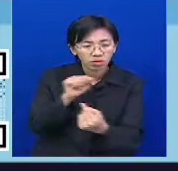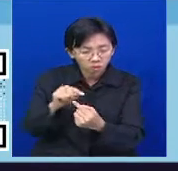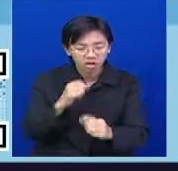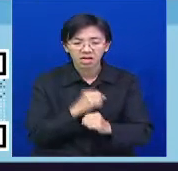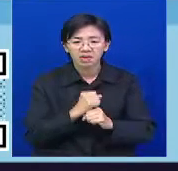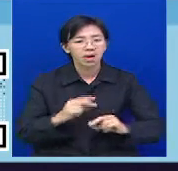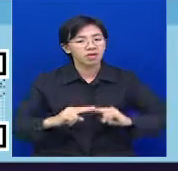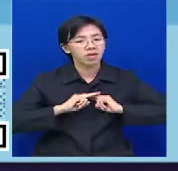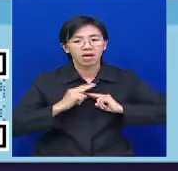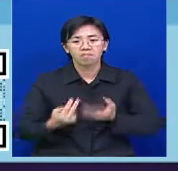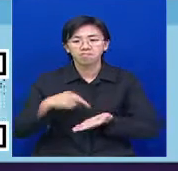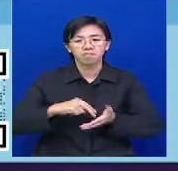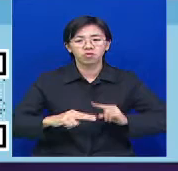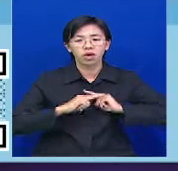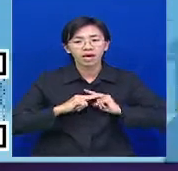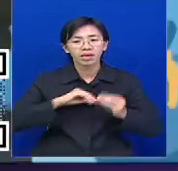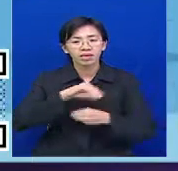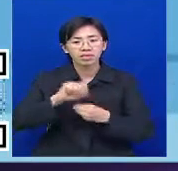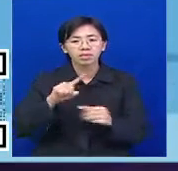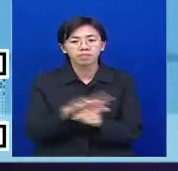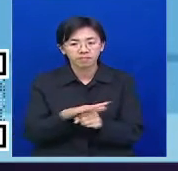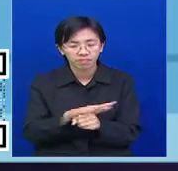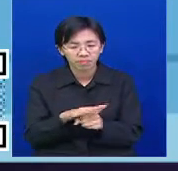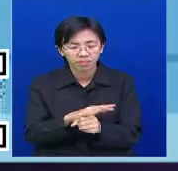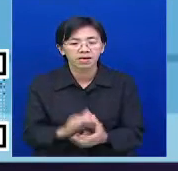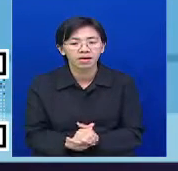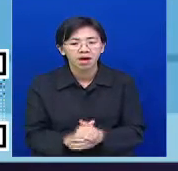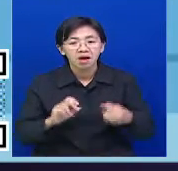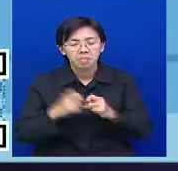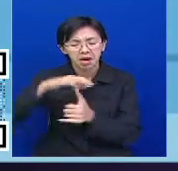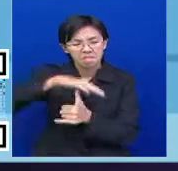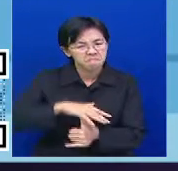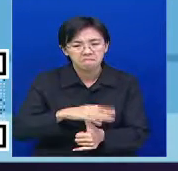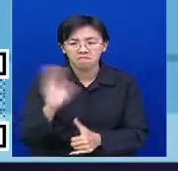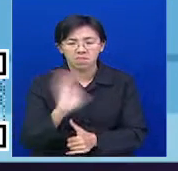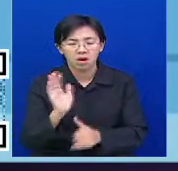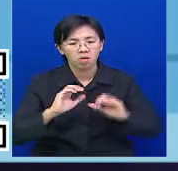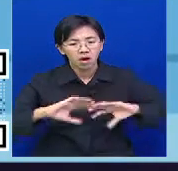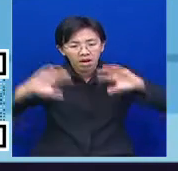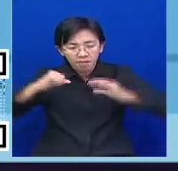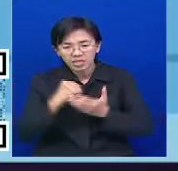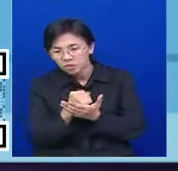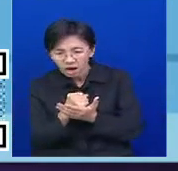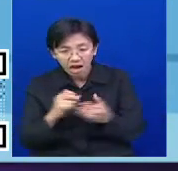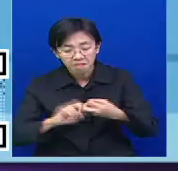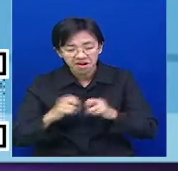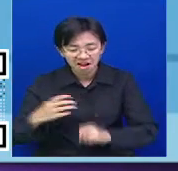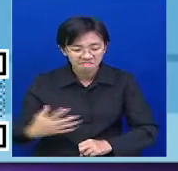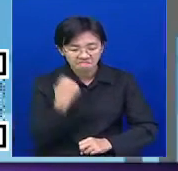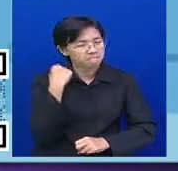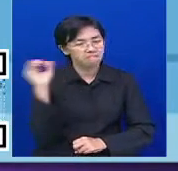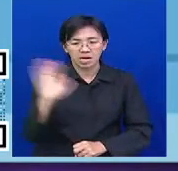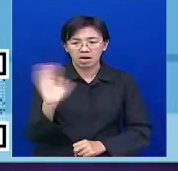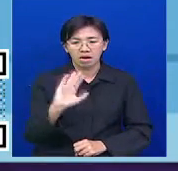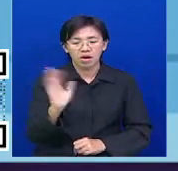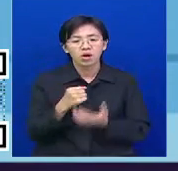ได้ตามหลักปรัชญาของเศรษฐกิจพอเพียงและเพื่อไม่ให้เกิดการเอาเปรียบรัฐจะต้องขจัดการผูกขาดที่ไม่เป็นธรรม